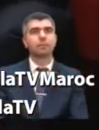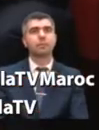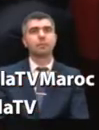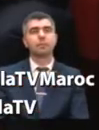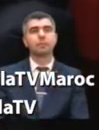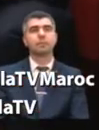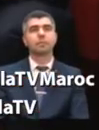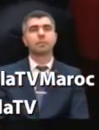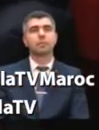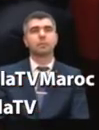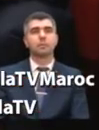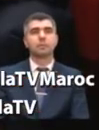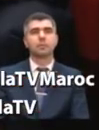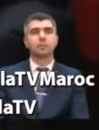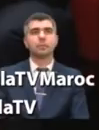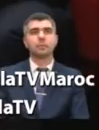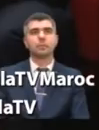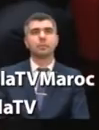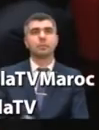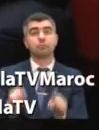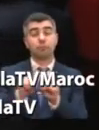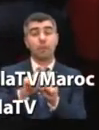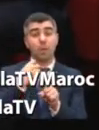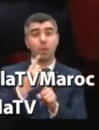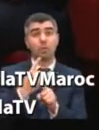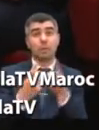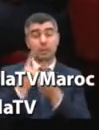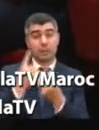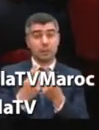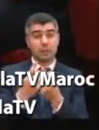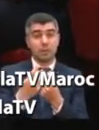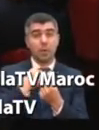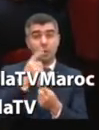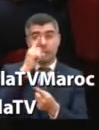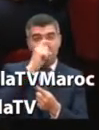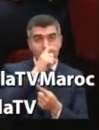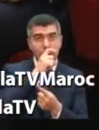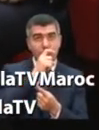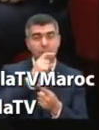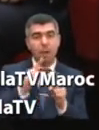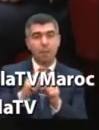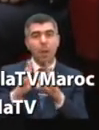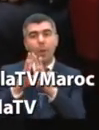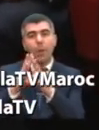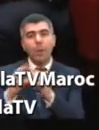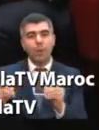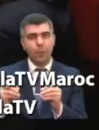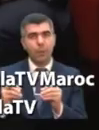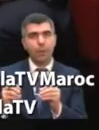اما فيما يتعلق بمساله ديال المعاناه كتجي كذلك المعاناه المواطن من الغياب وخصنا